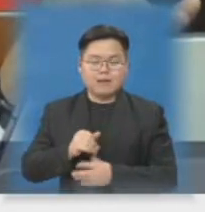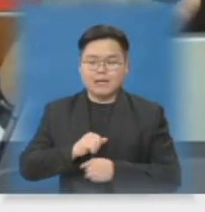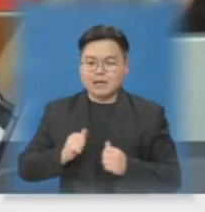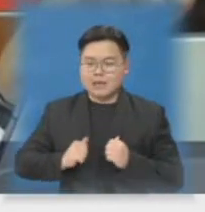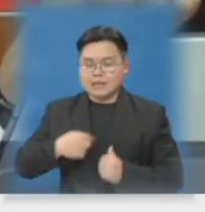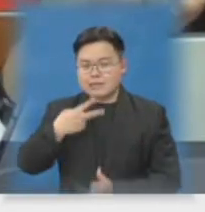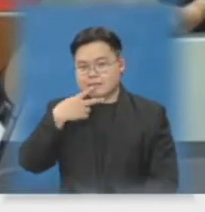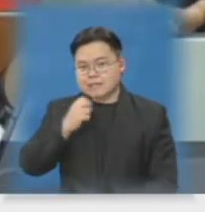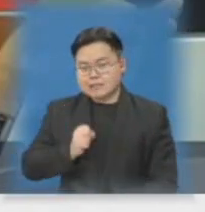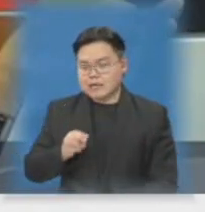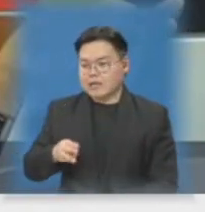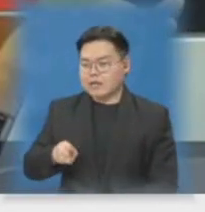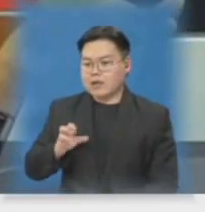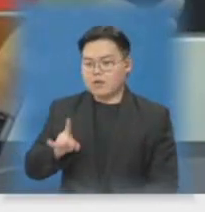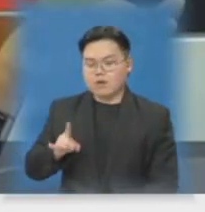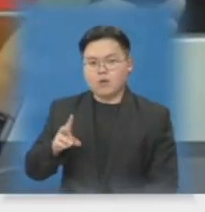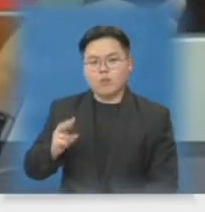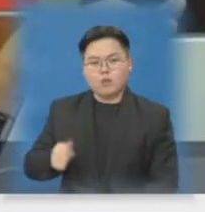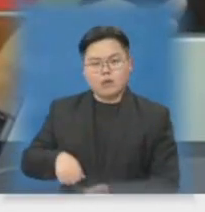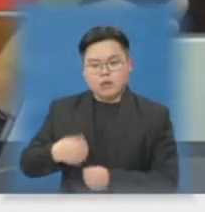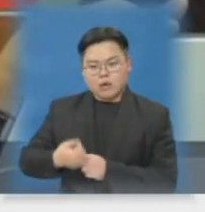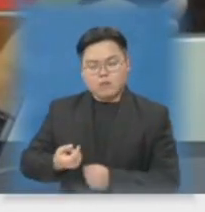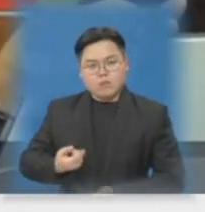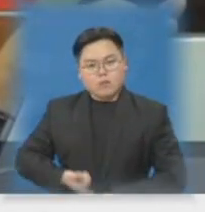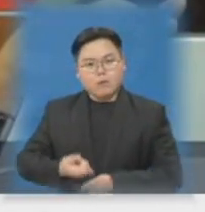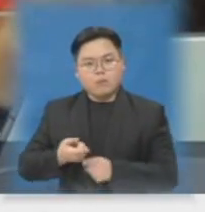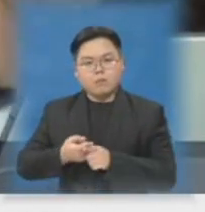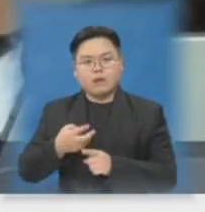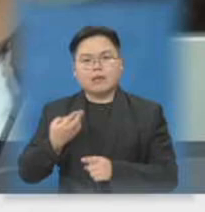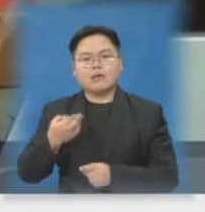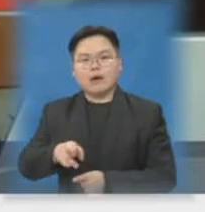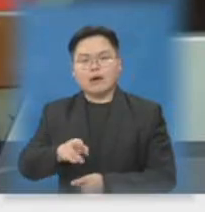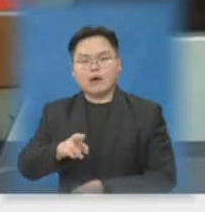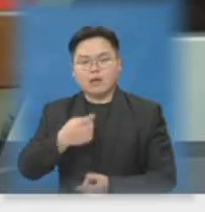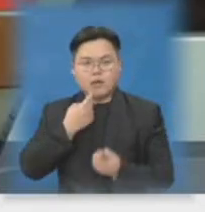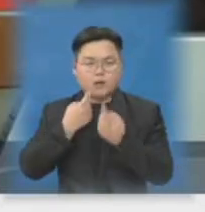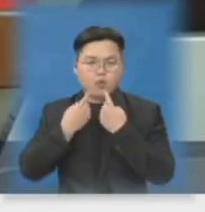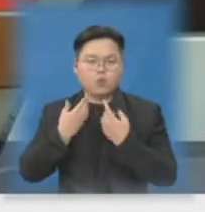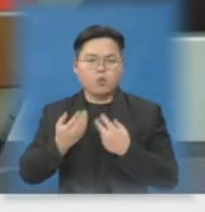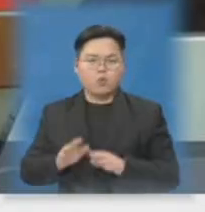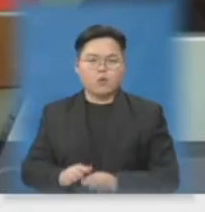орлоготой харьцуулахад төрийнхний зарцуулах мөнгө яагаад ийм хэмжээгээр өсөж байгаа асуудлыг хөндсөн байна.